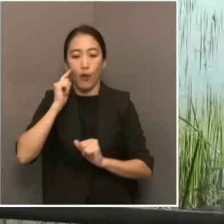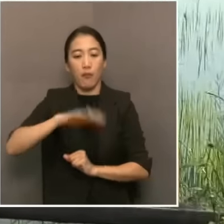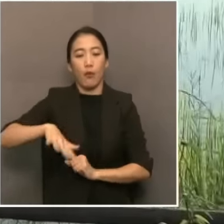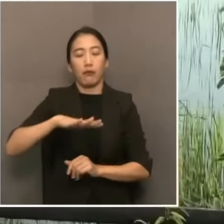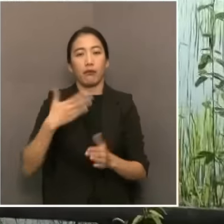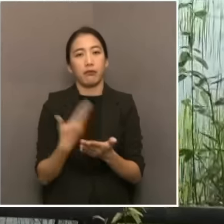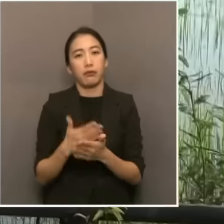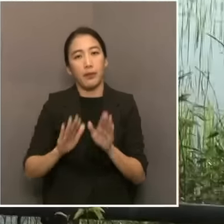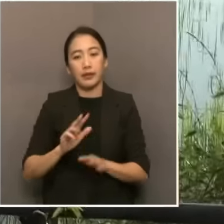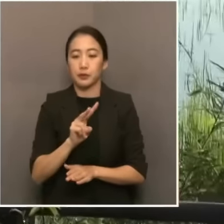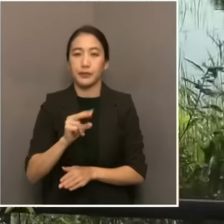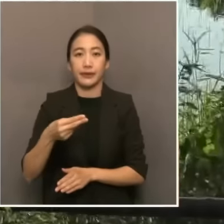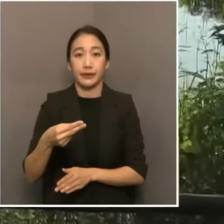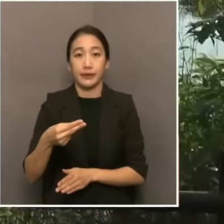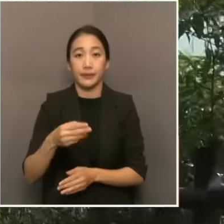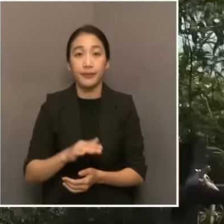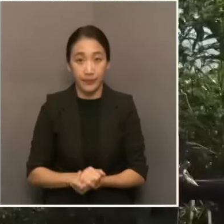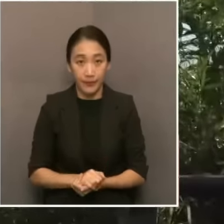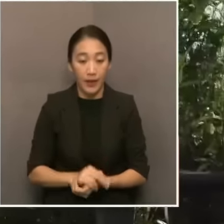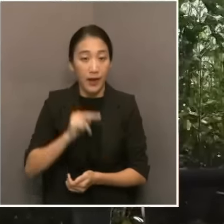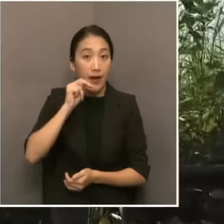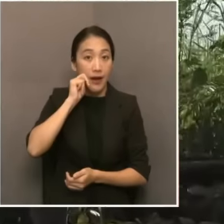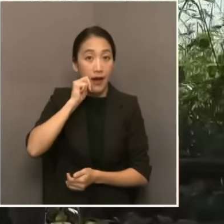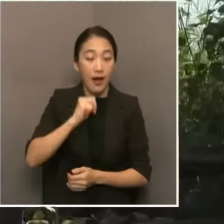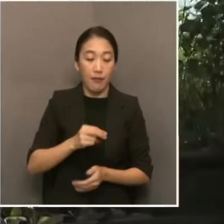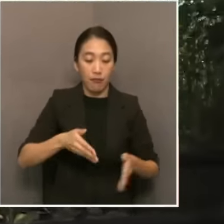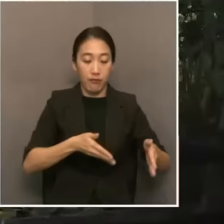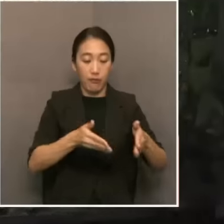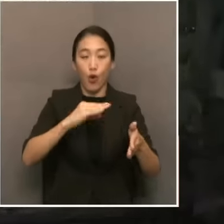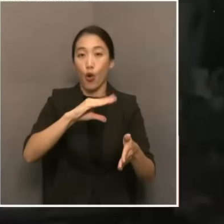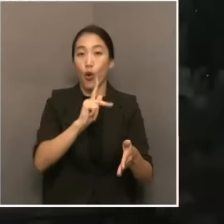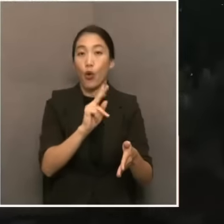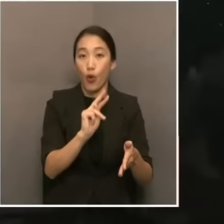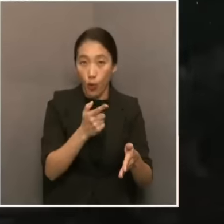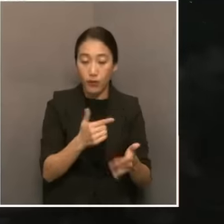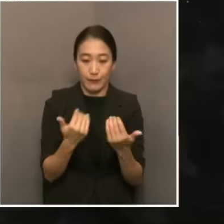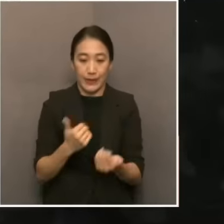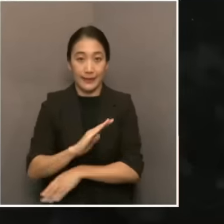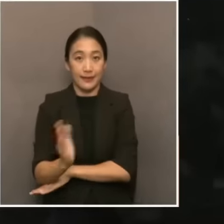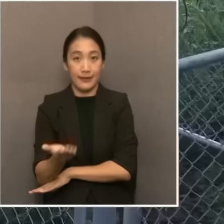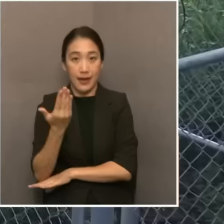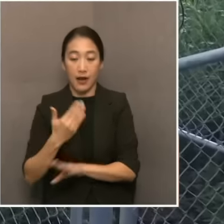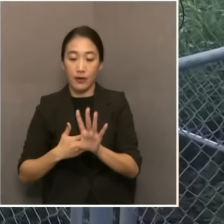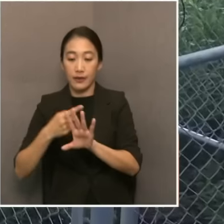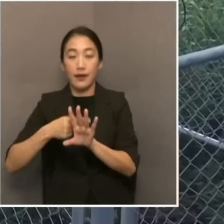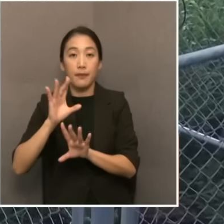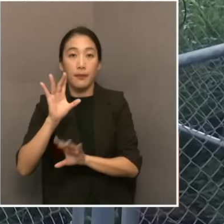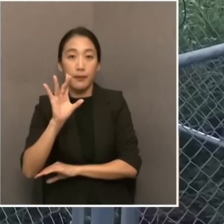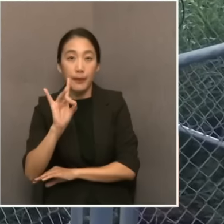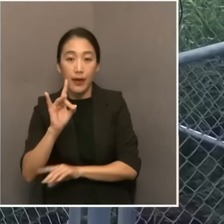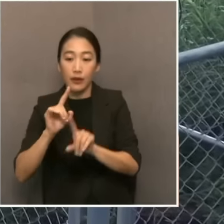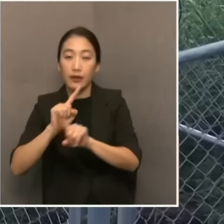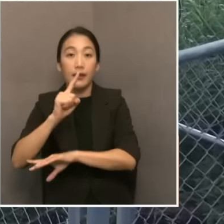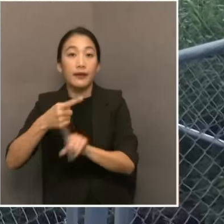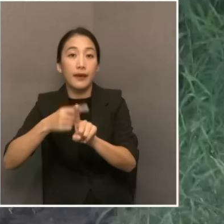ค่ะส่วนระดับน้ำโขงที่ไหลผ่านจังหวัดบึงกาฬเช้าวันนี้นะคะ8สิงหาคมลดลงจากเมื่อวานนี้5เซนติเม